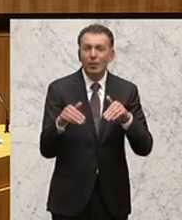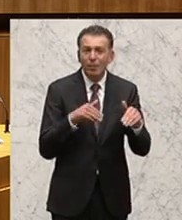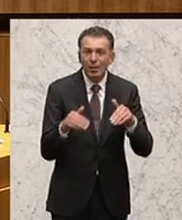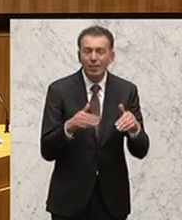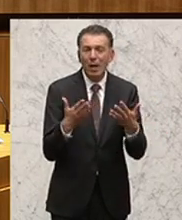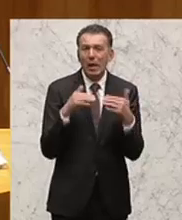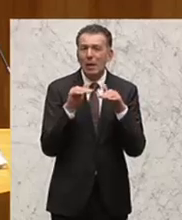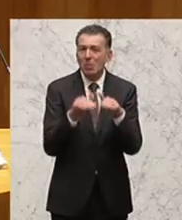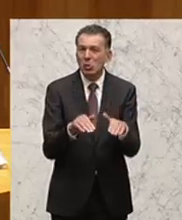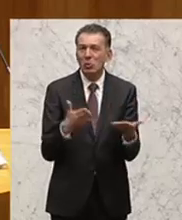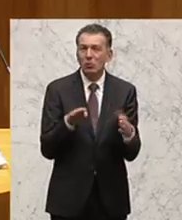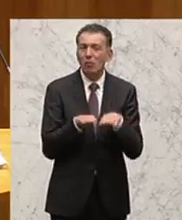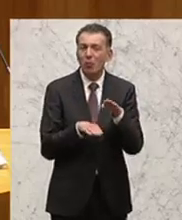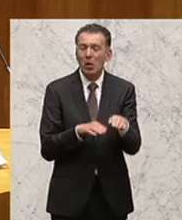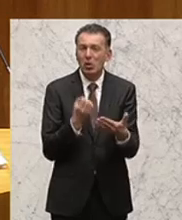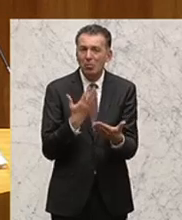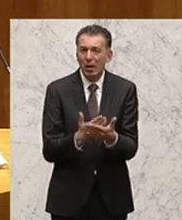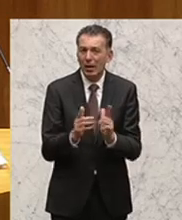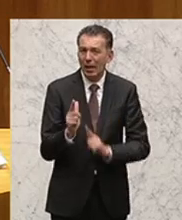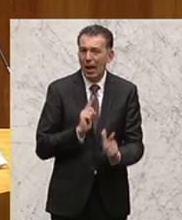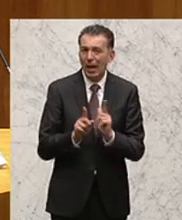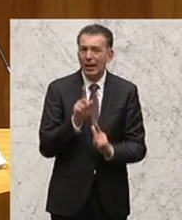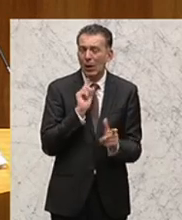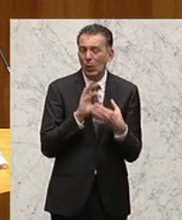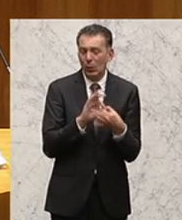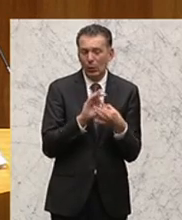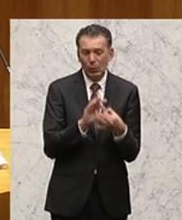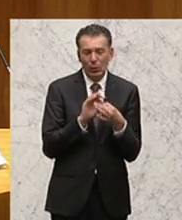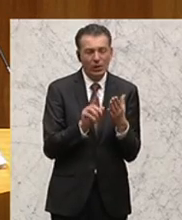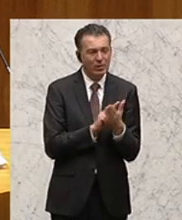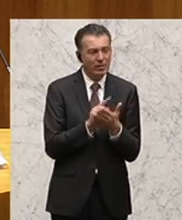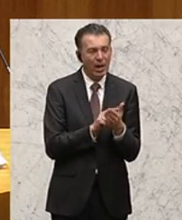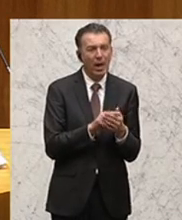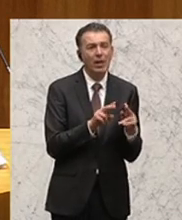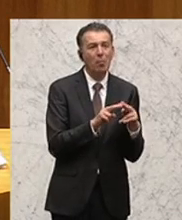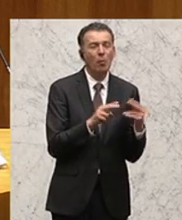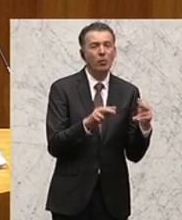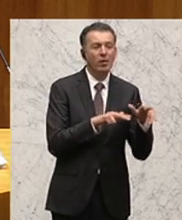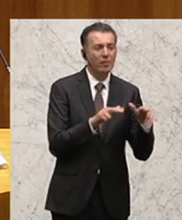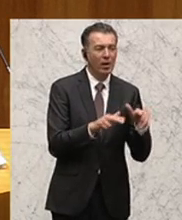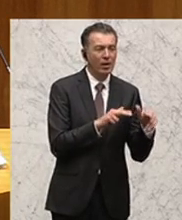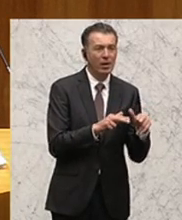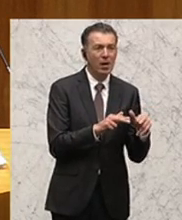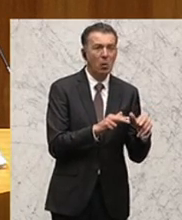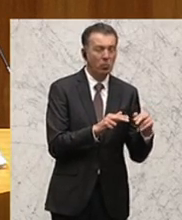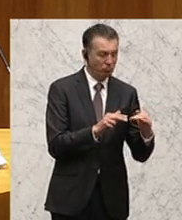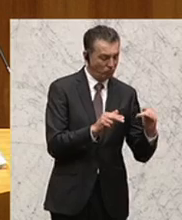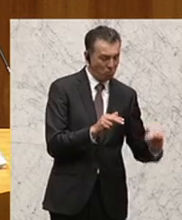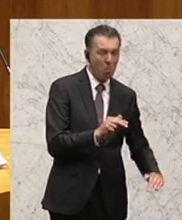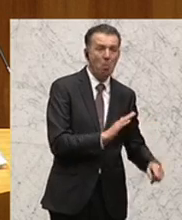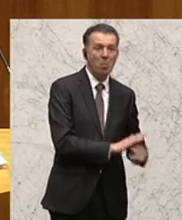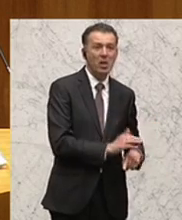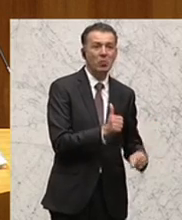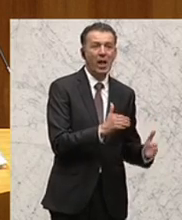Klimaschutzbericht, der Fortschrittsbericht, bezieht sich halt leider nur auf den Zeitraum, wo die Bundesregierung von minus 1000 auf minus 500 Metern